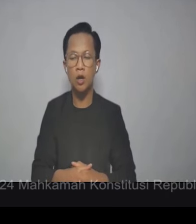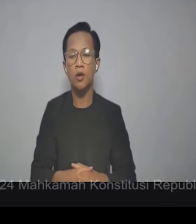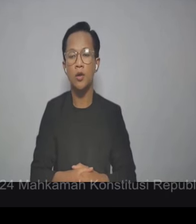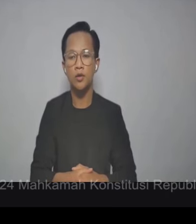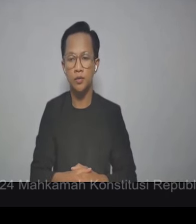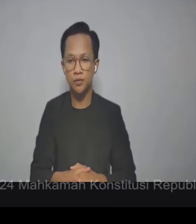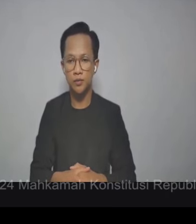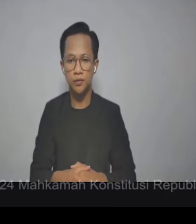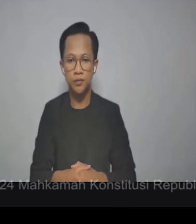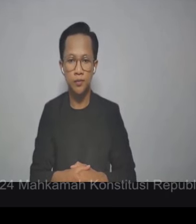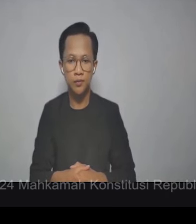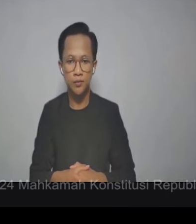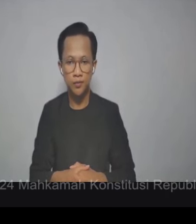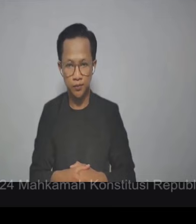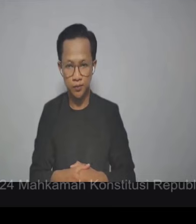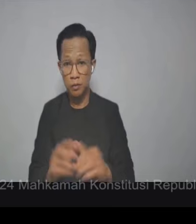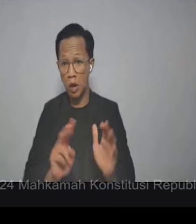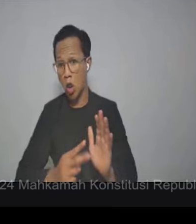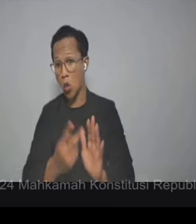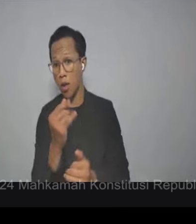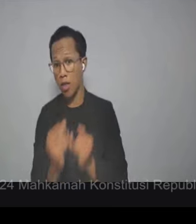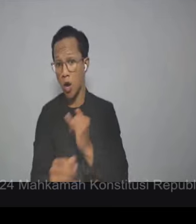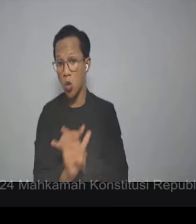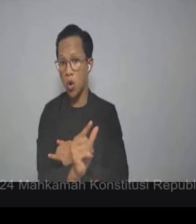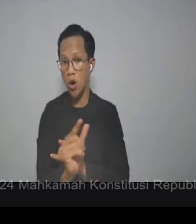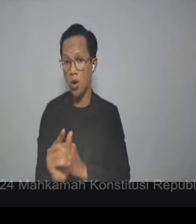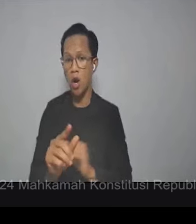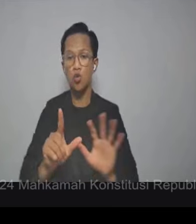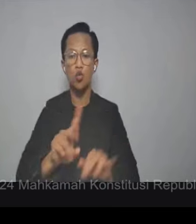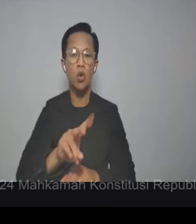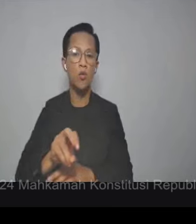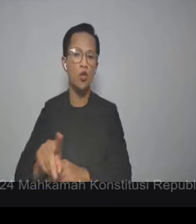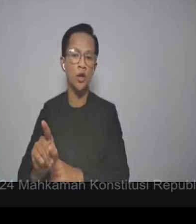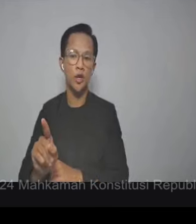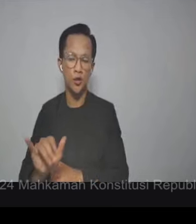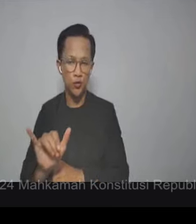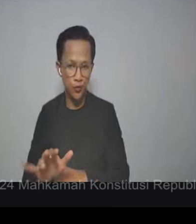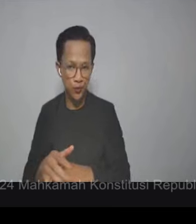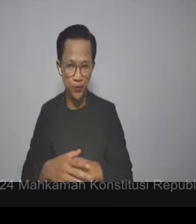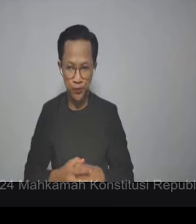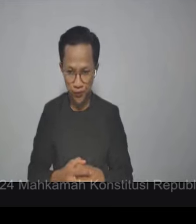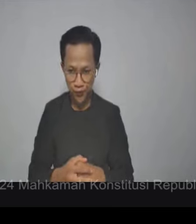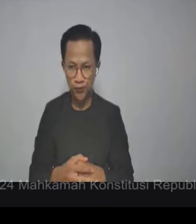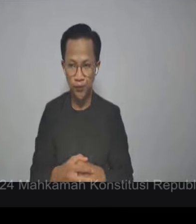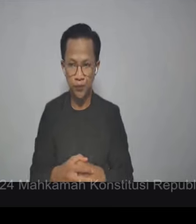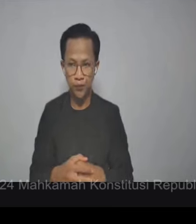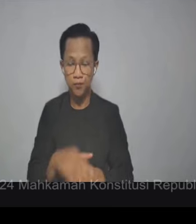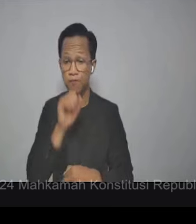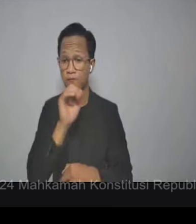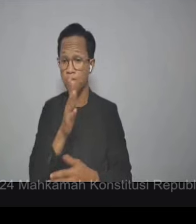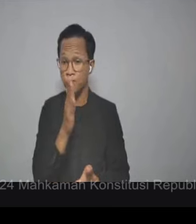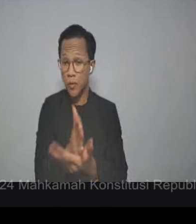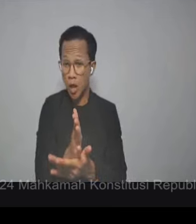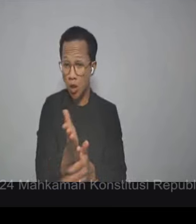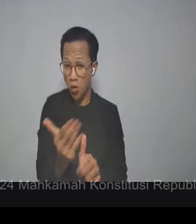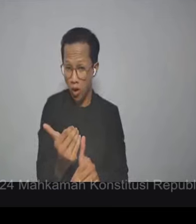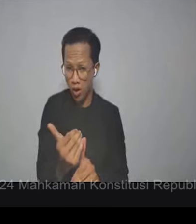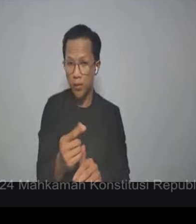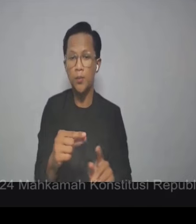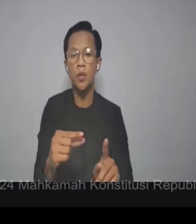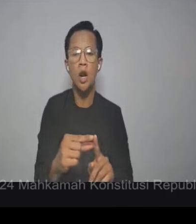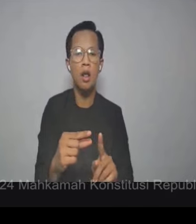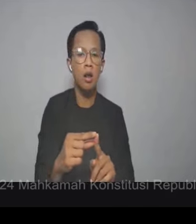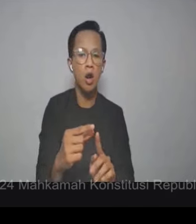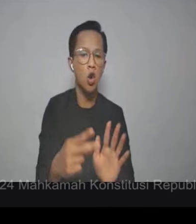1983 yang diubah terakhir dengan undang-undang 7 2021 terlebih ditegaskan pula dalam penjelasan norma pasal 43a ayat 1